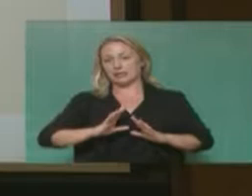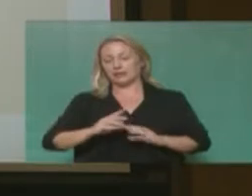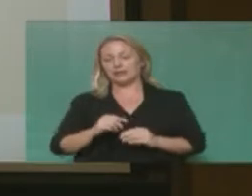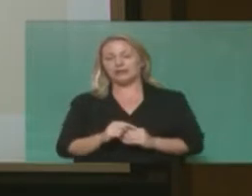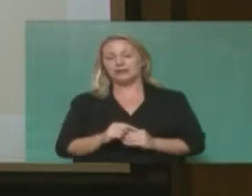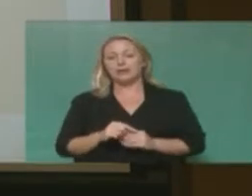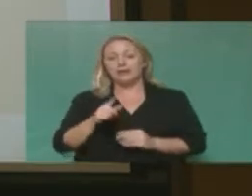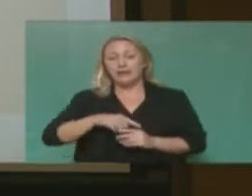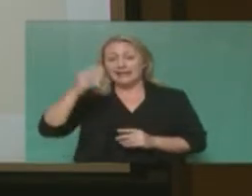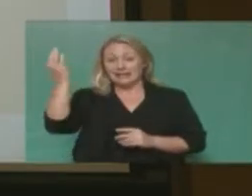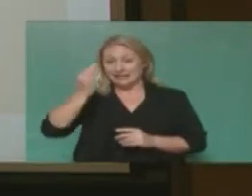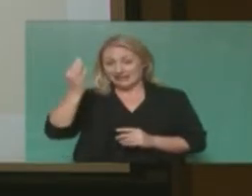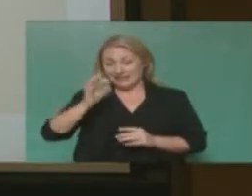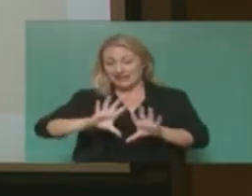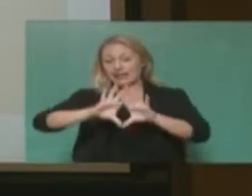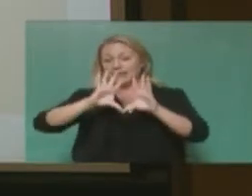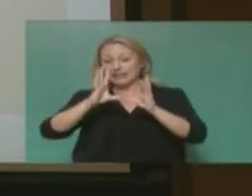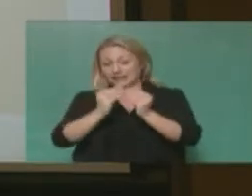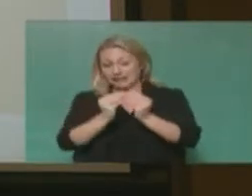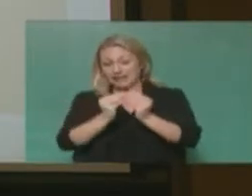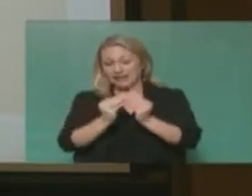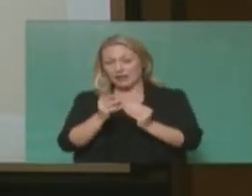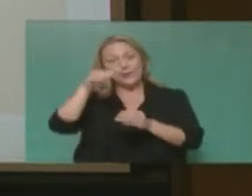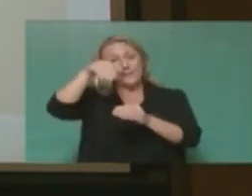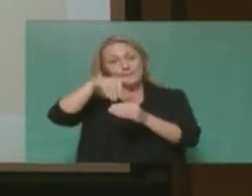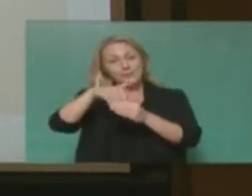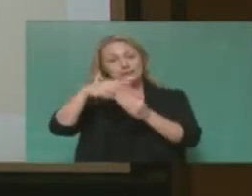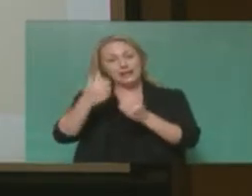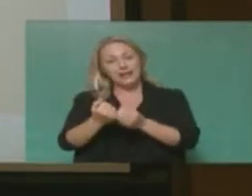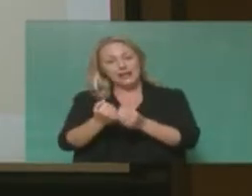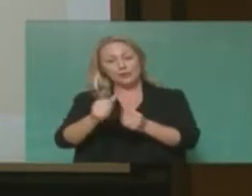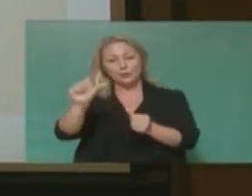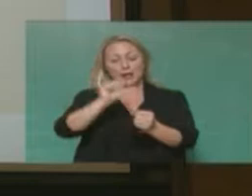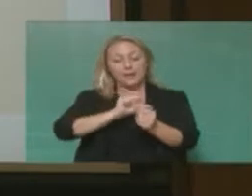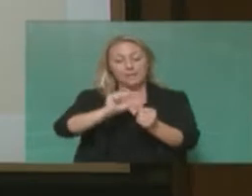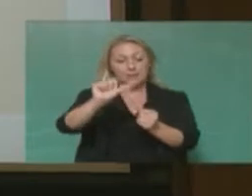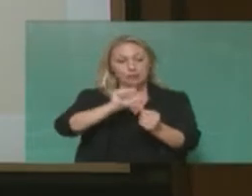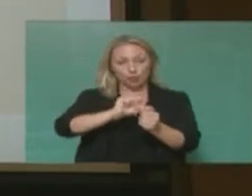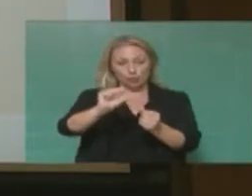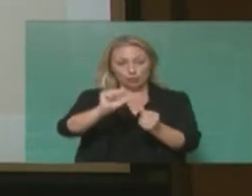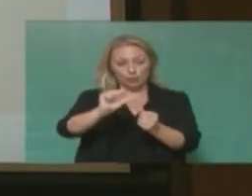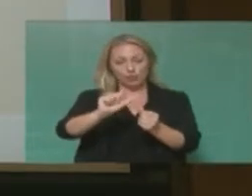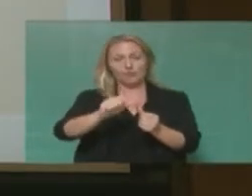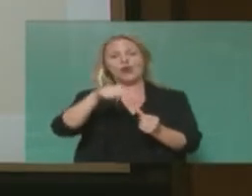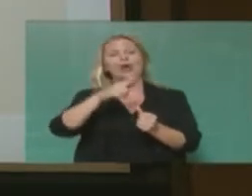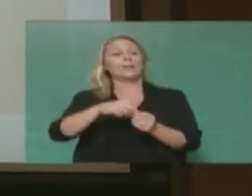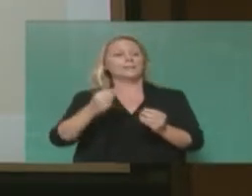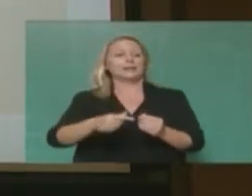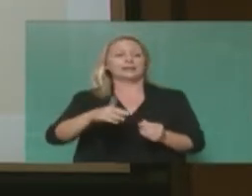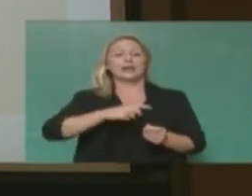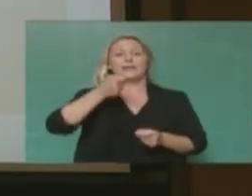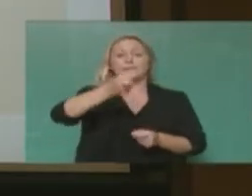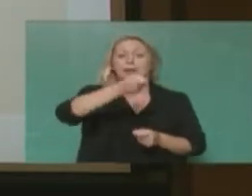τακτικά γενικά, τα οποία συμπεριλαμβάνουν τη μισθοδοσία, την πληρωμή των προμηθευτών,